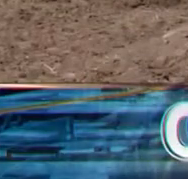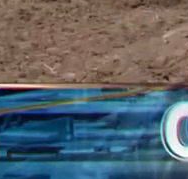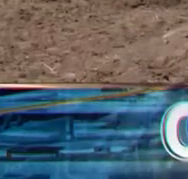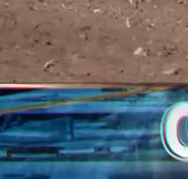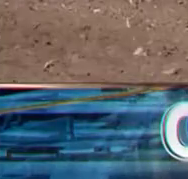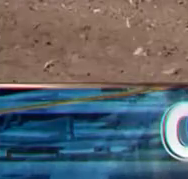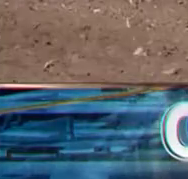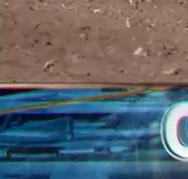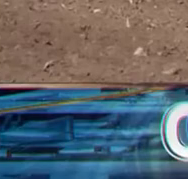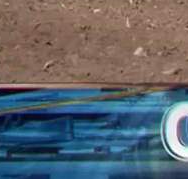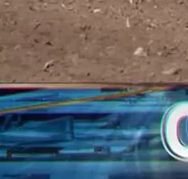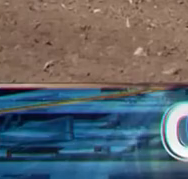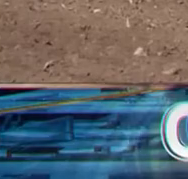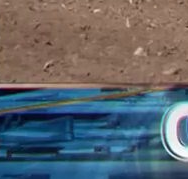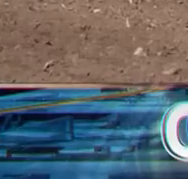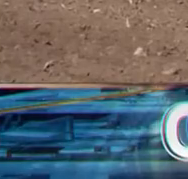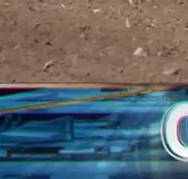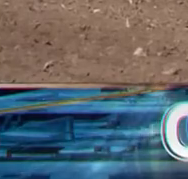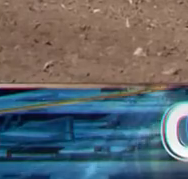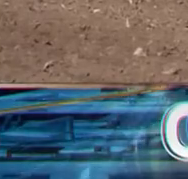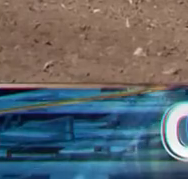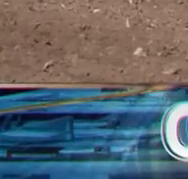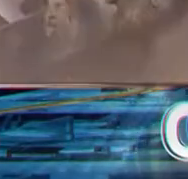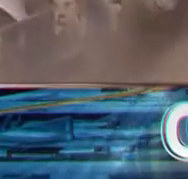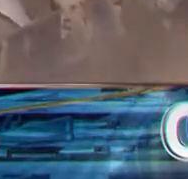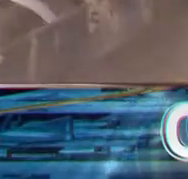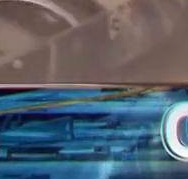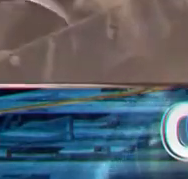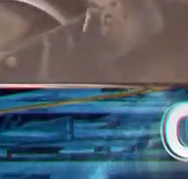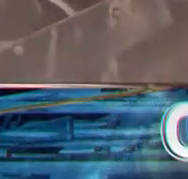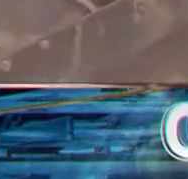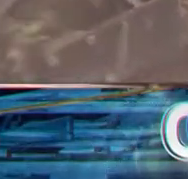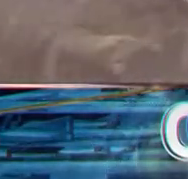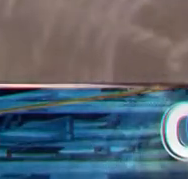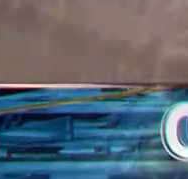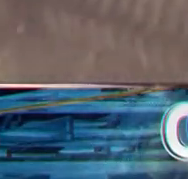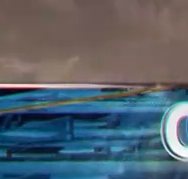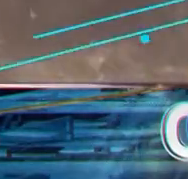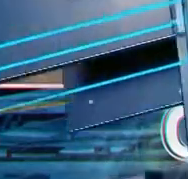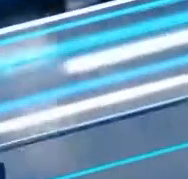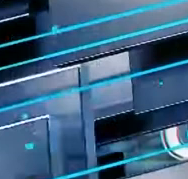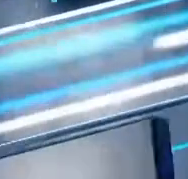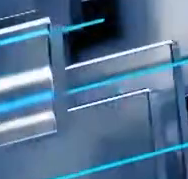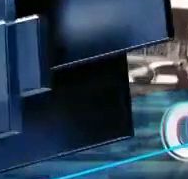Культура маслом. Аграрии Талдыкурганского региона решили в промышленном объеме выращивать рапс.